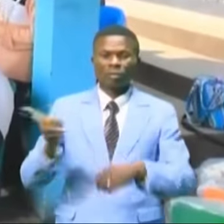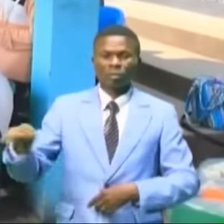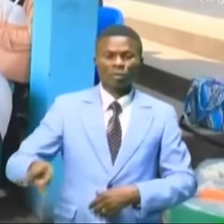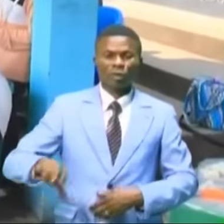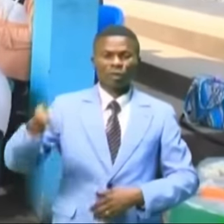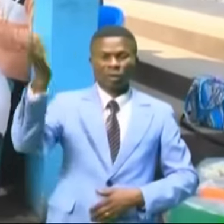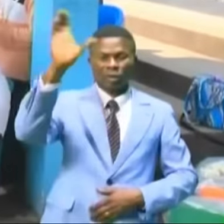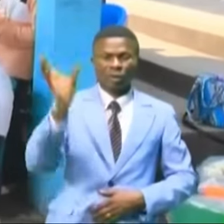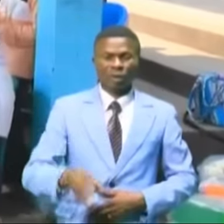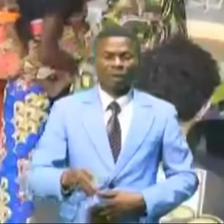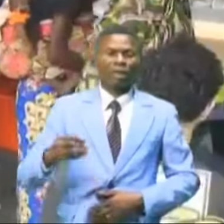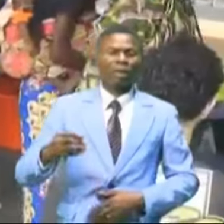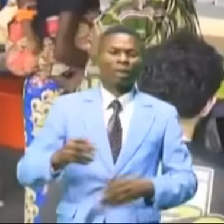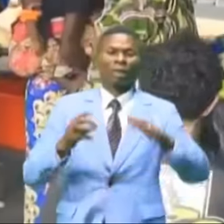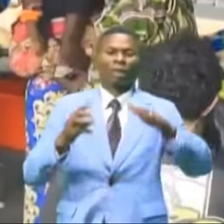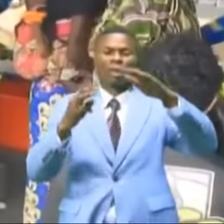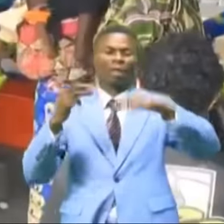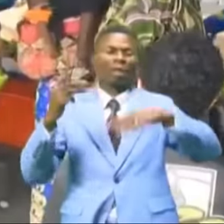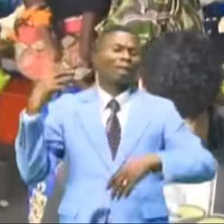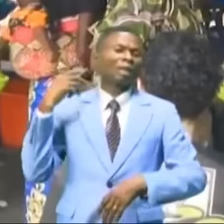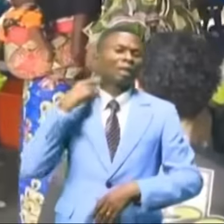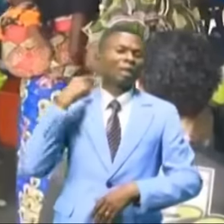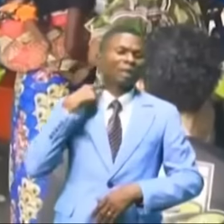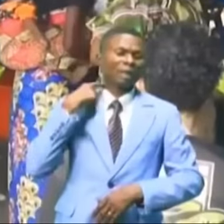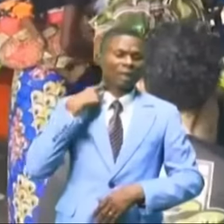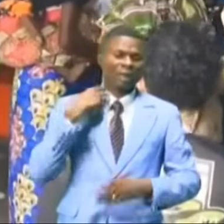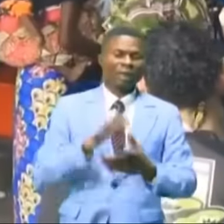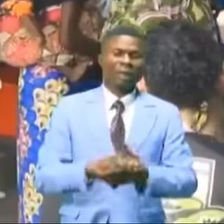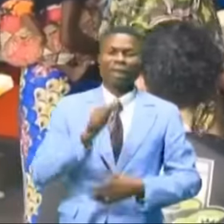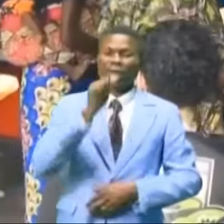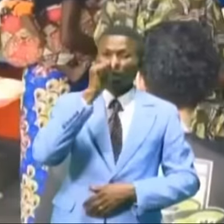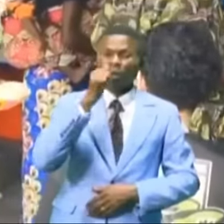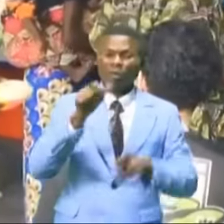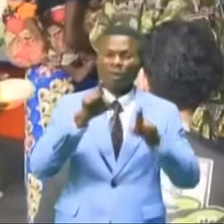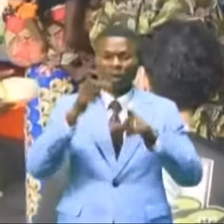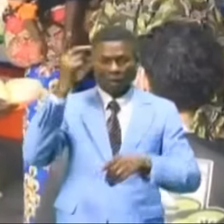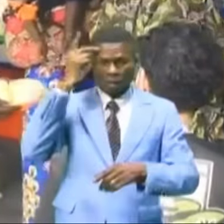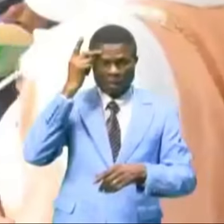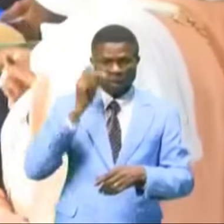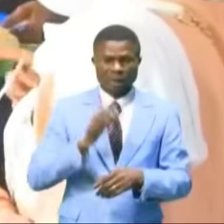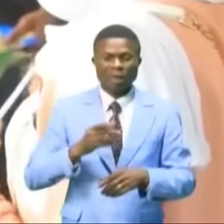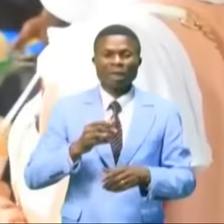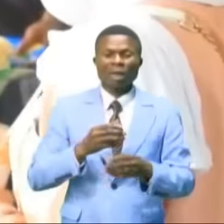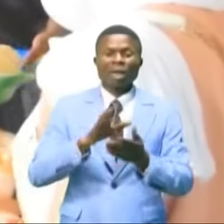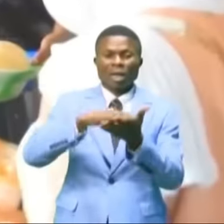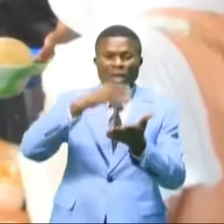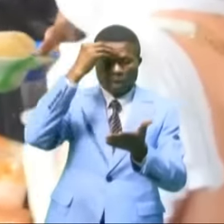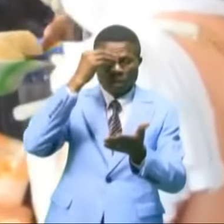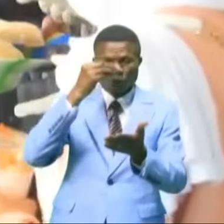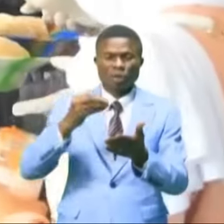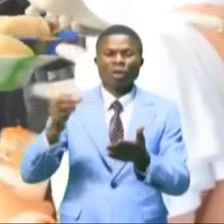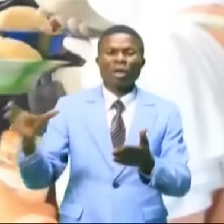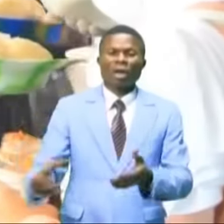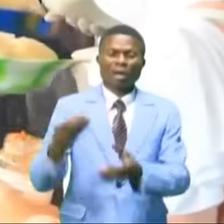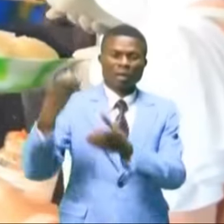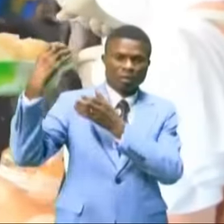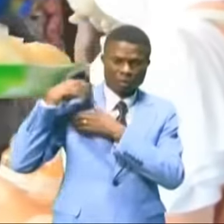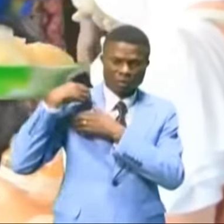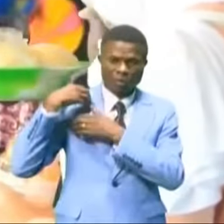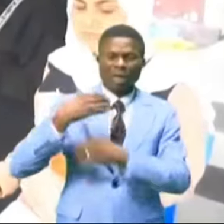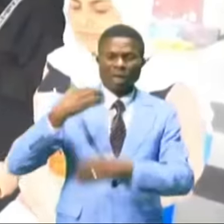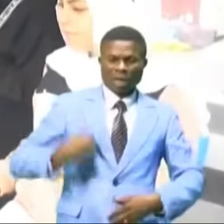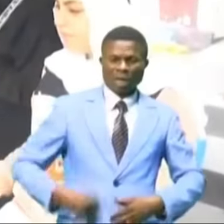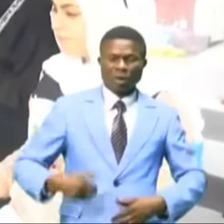central, Kwango, Kwilu, Maïndombe et Kinshasa, ont bénéficié de la prise en charge des opérations de fente labiale